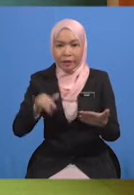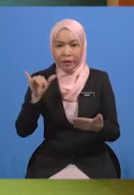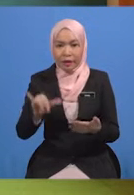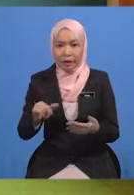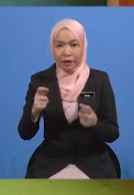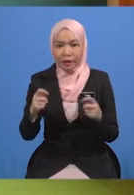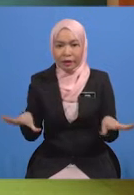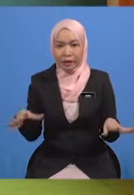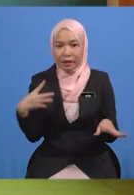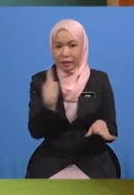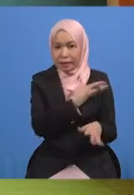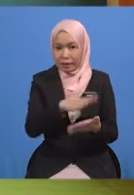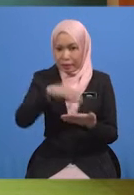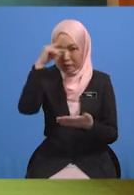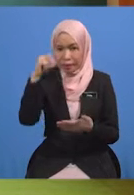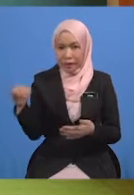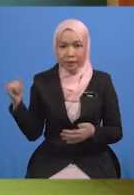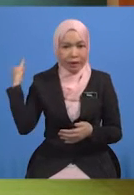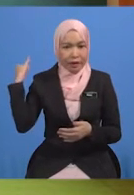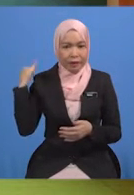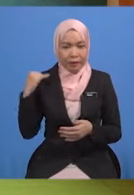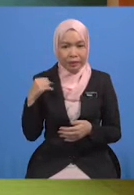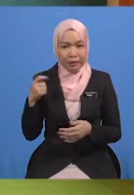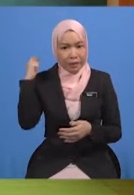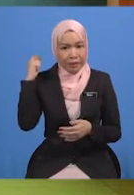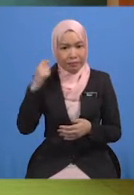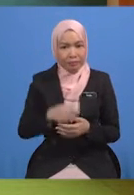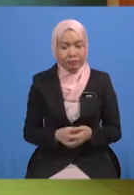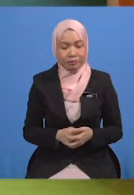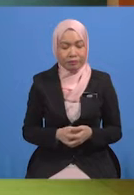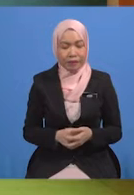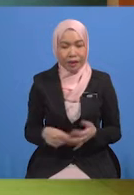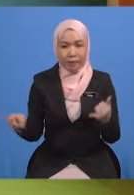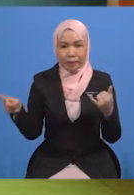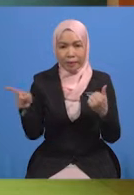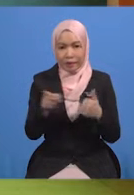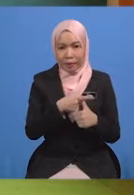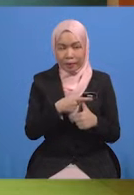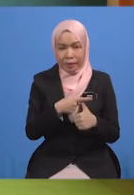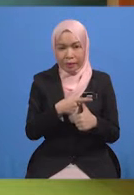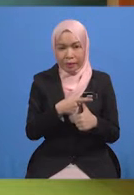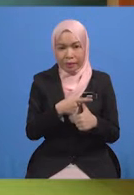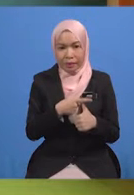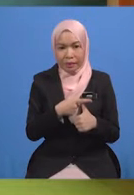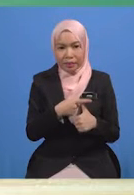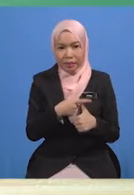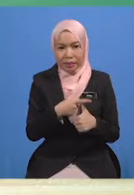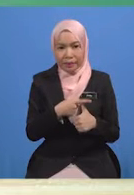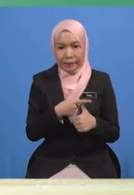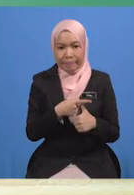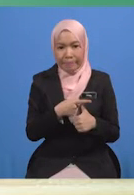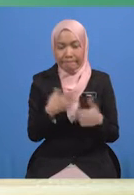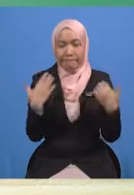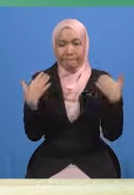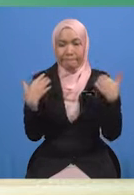apa yang telah kita pelajari tadi. Yang pertama, ada